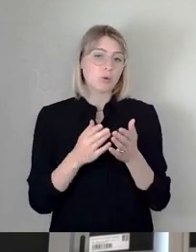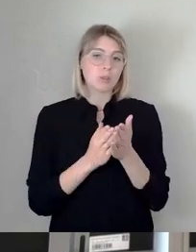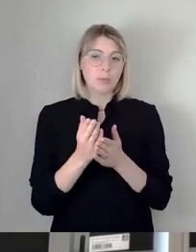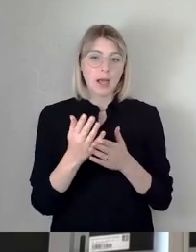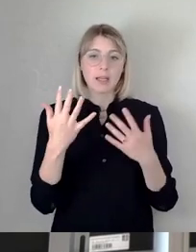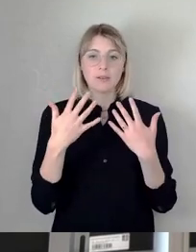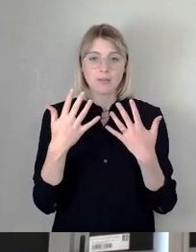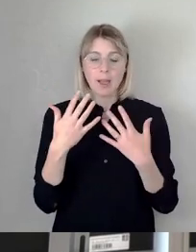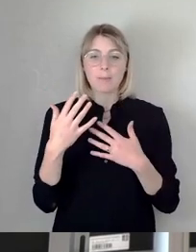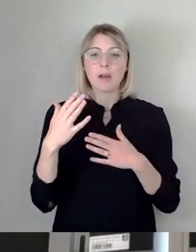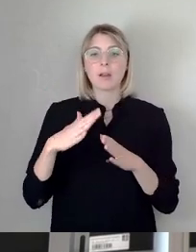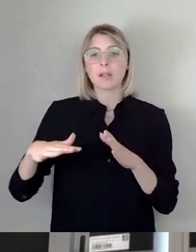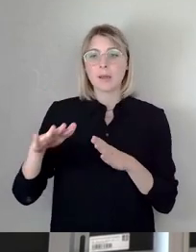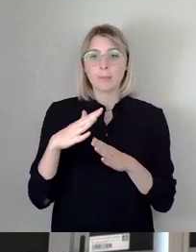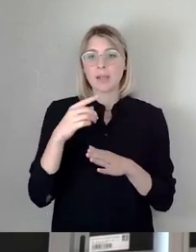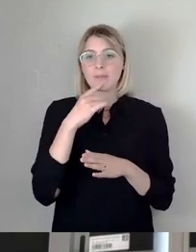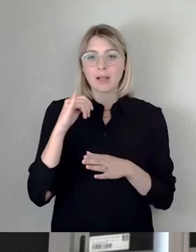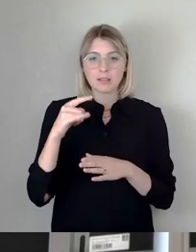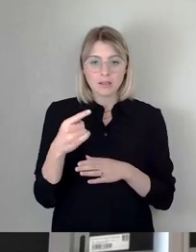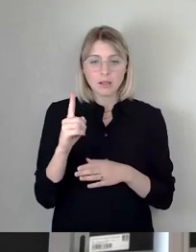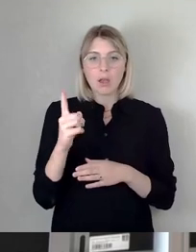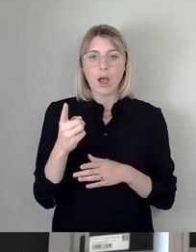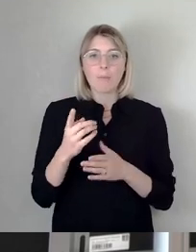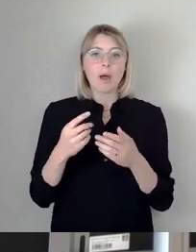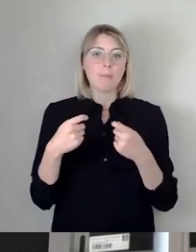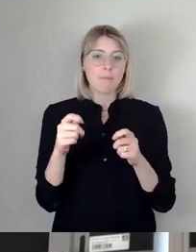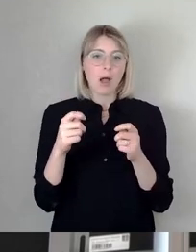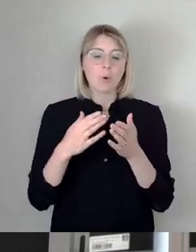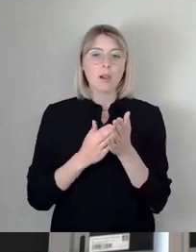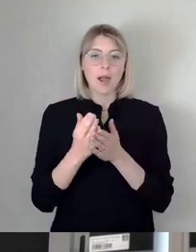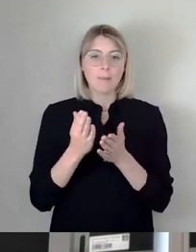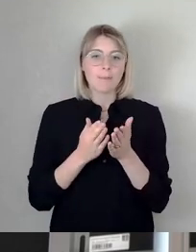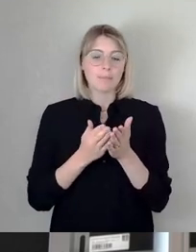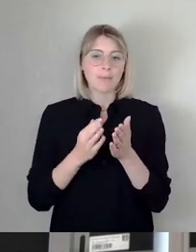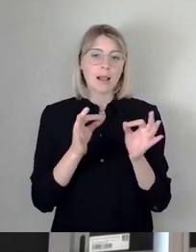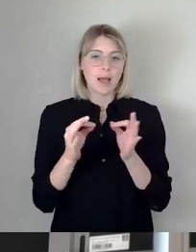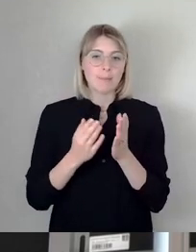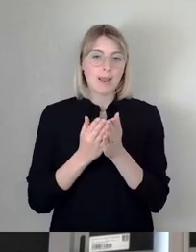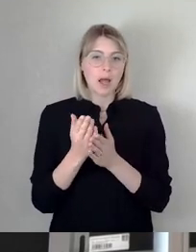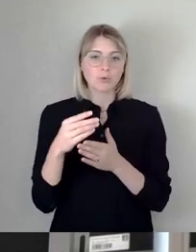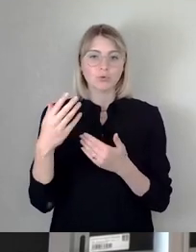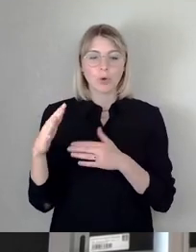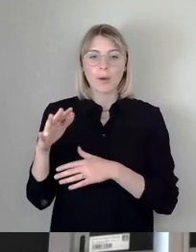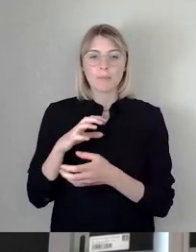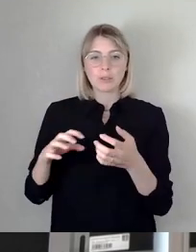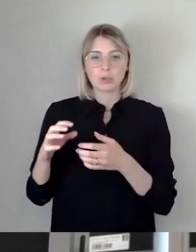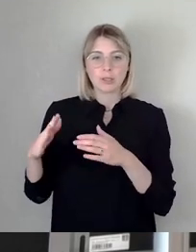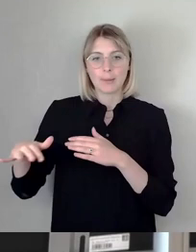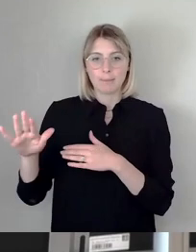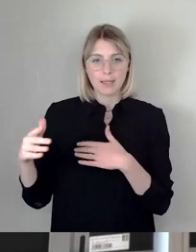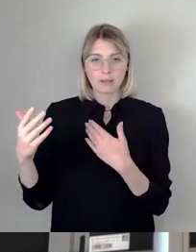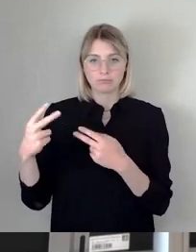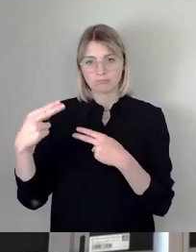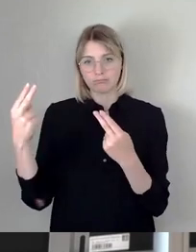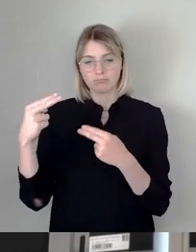Weißig, ist aber laut Bauleitplanung zumindest mal als Mischgebiet ausgewiesen. Und weil das nicht schon widersprüchlich genug ist, umfasst dieser B-Plan mit